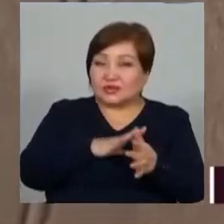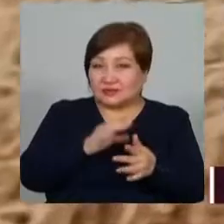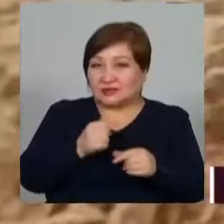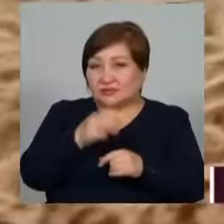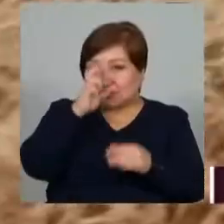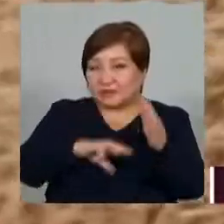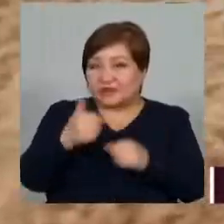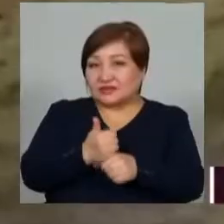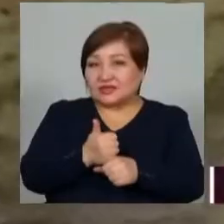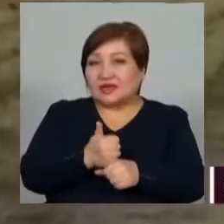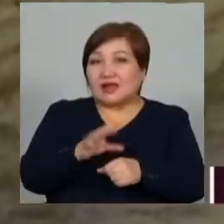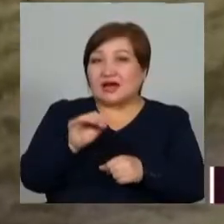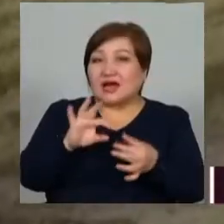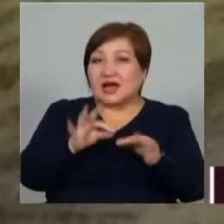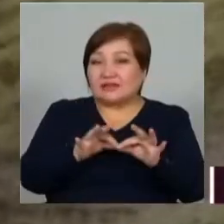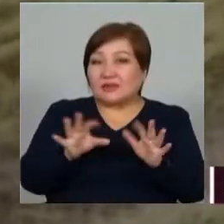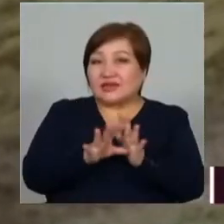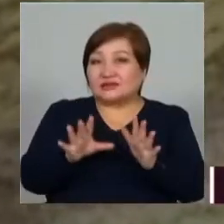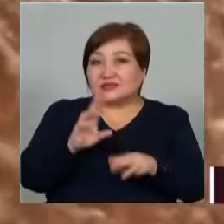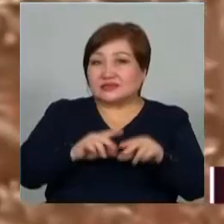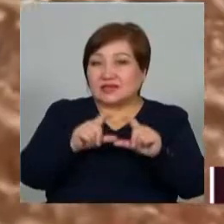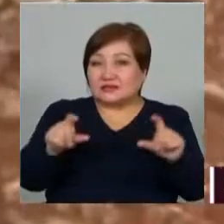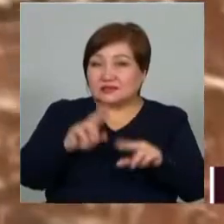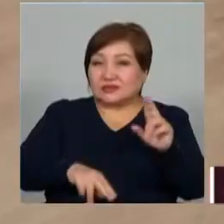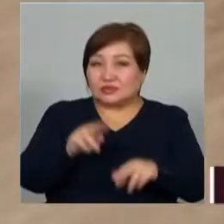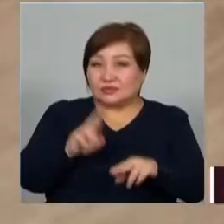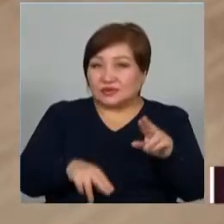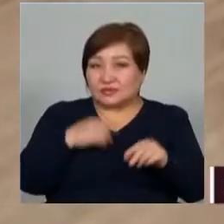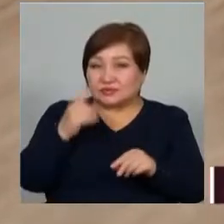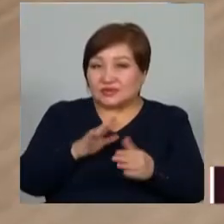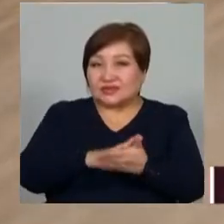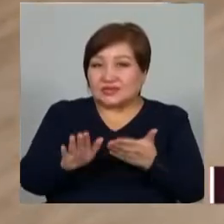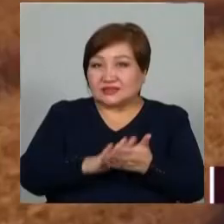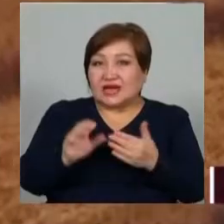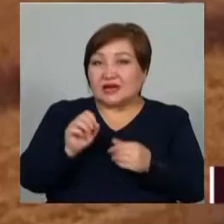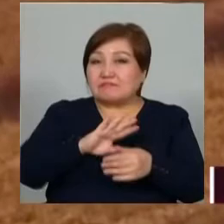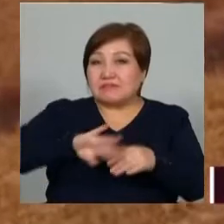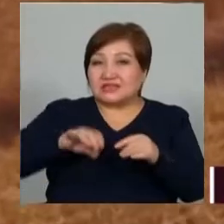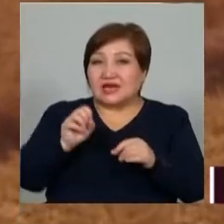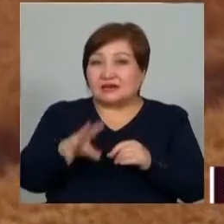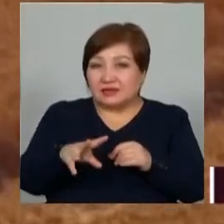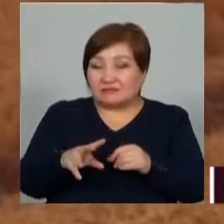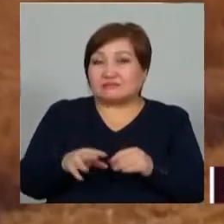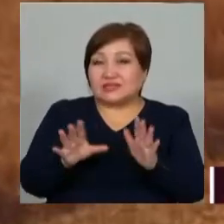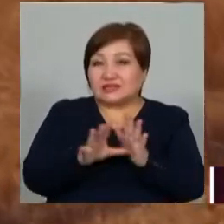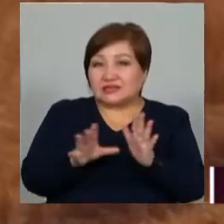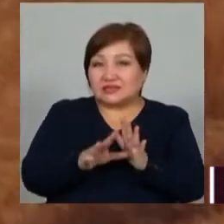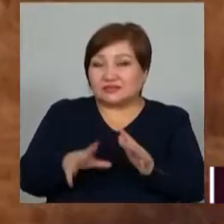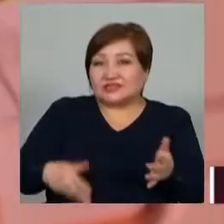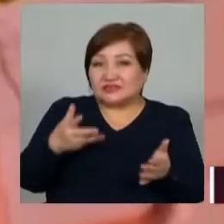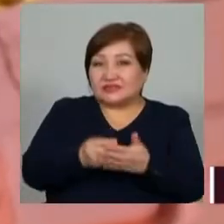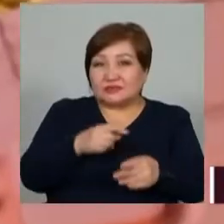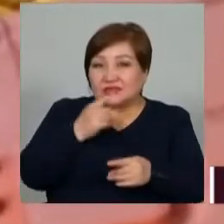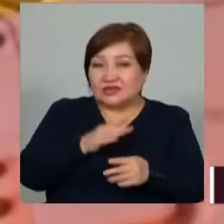саласындағы субсидияға қатысты мәселелер де талқыланды. Президенттің айтуынша, ауыл шаруашылығы министрлігі мен әкімдіктер субсидияны таратып берумен ғана